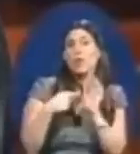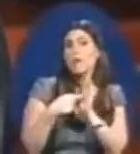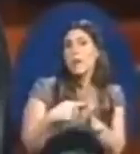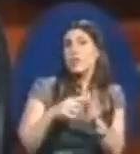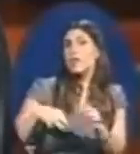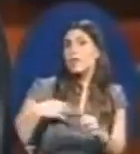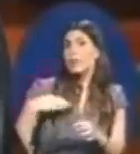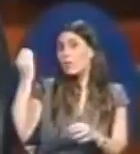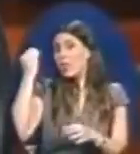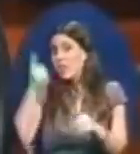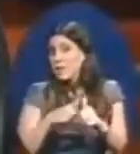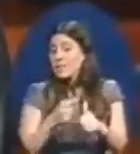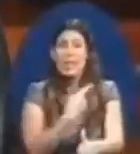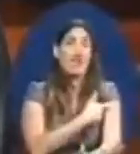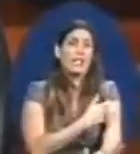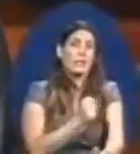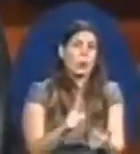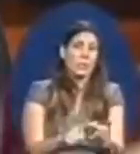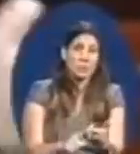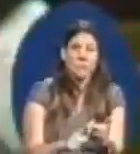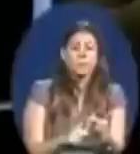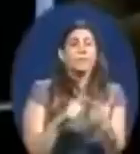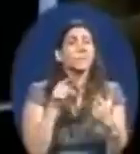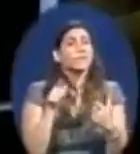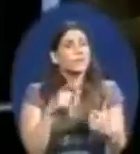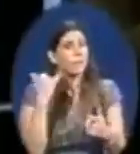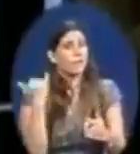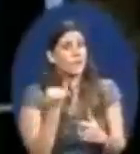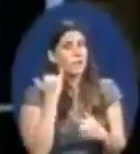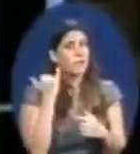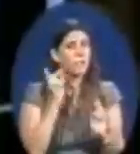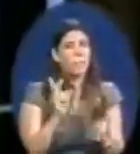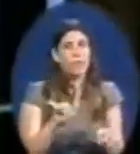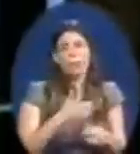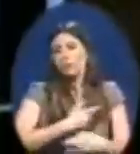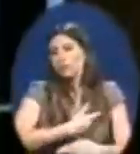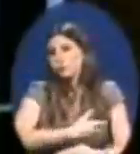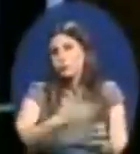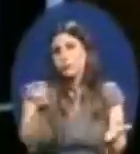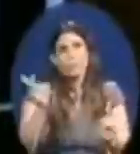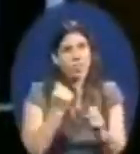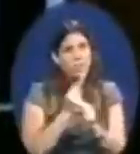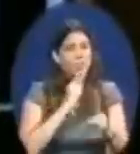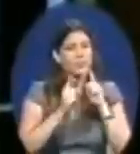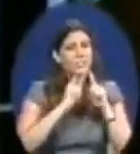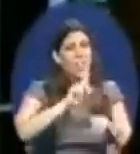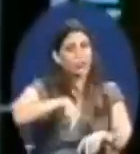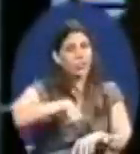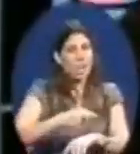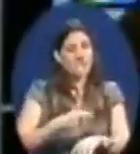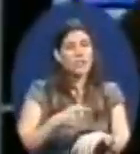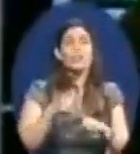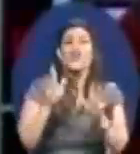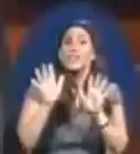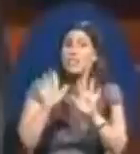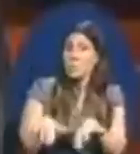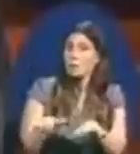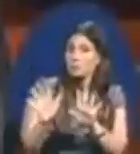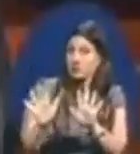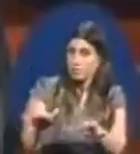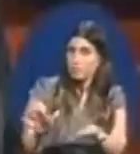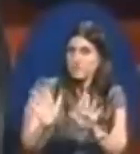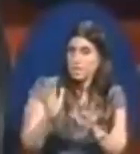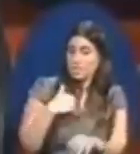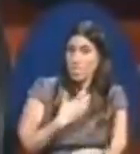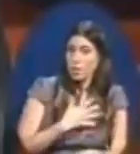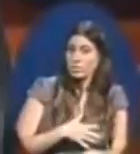התלמיד, חיסונים לתלמידים. אבל עכשיו, אז זה תמיד, אתה יודע, אתה יכול להתפרס, אנחנו יכולים עכשיו לנהל שיחה ששם, וכל זאת אני רוצה לחזור. וגם, אתה יודע מה,